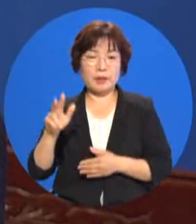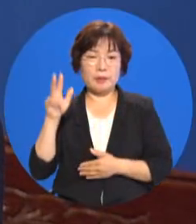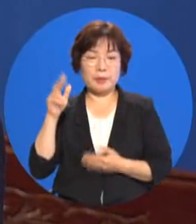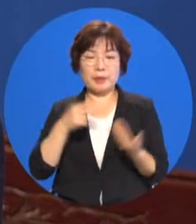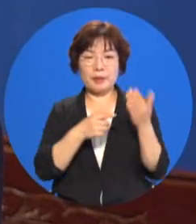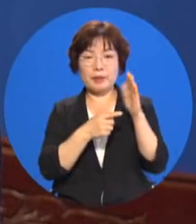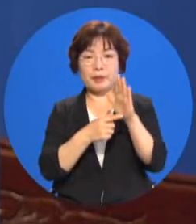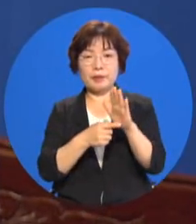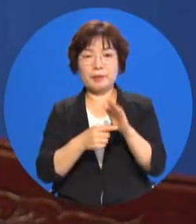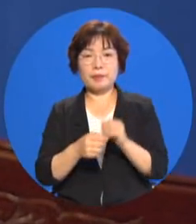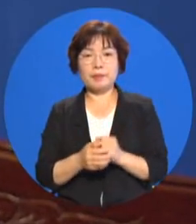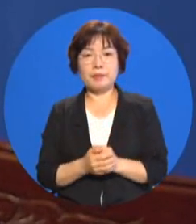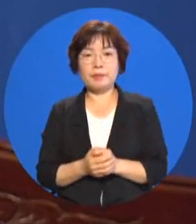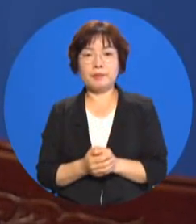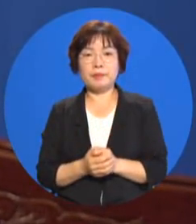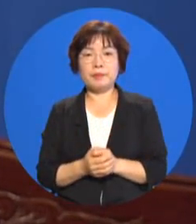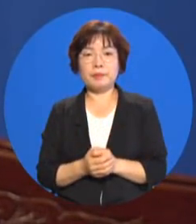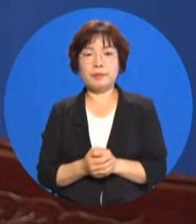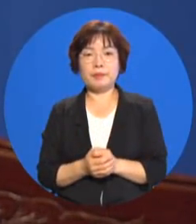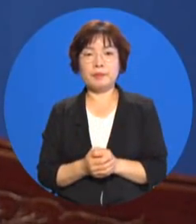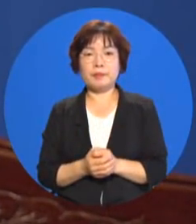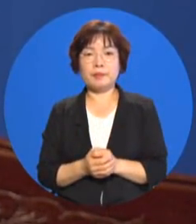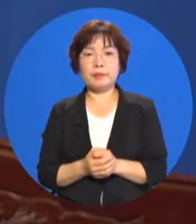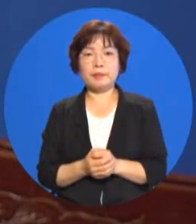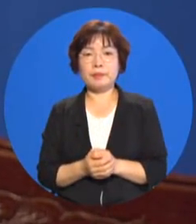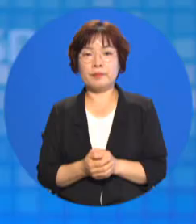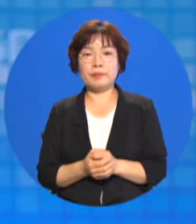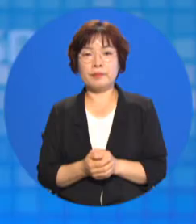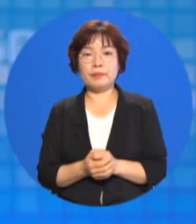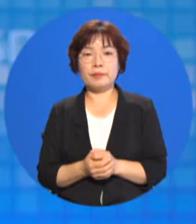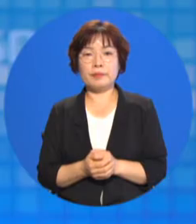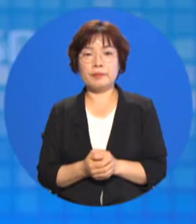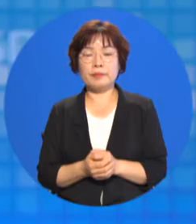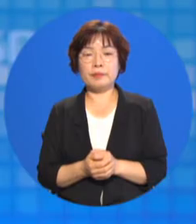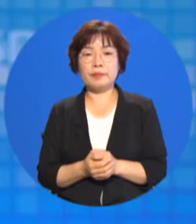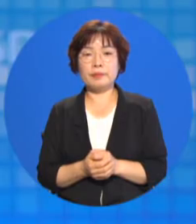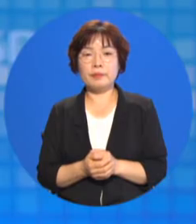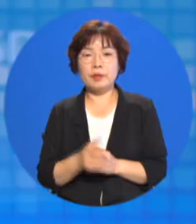밝혔습니다. MBC 뉴스 장용기입니다.